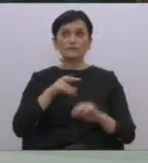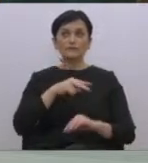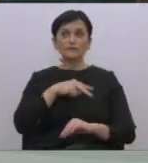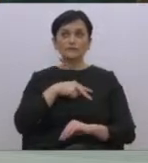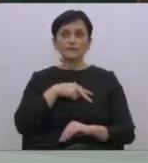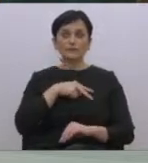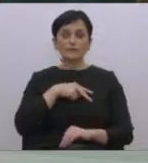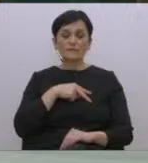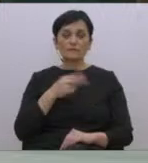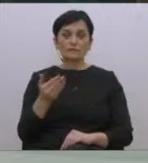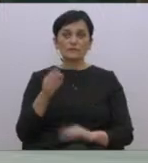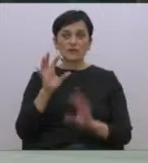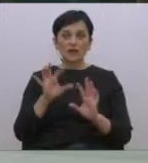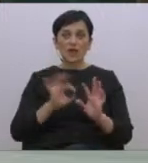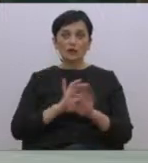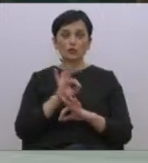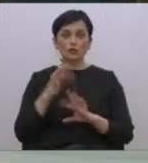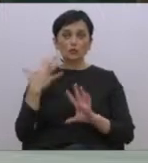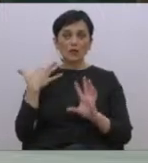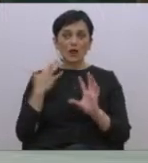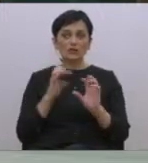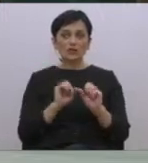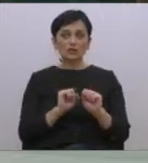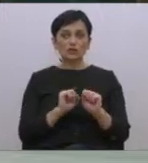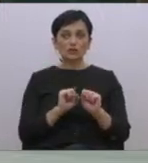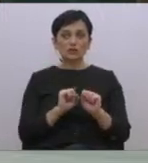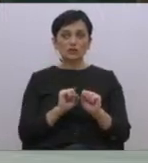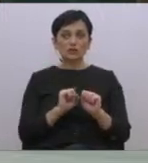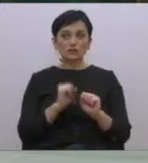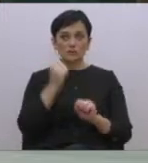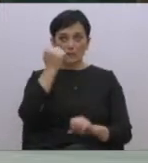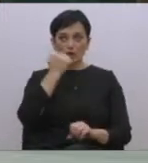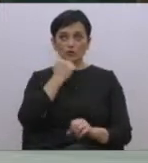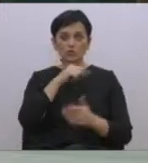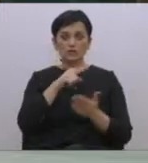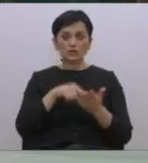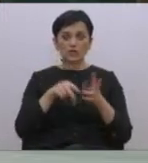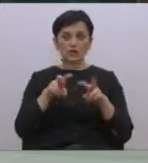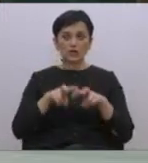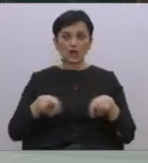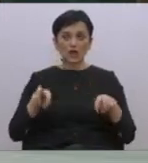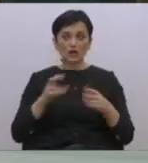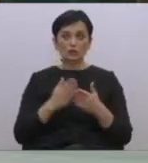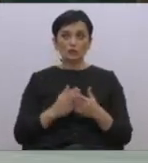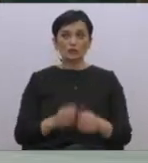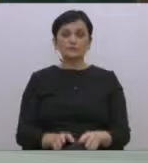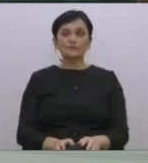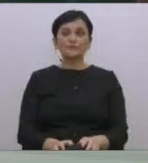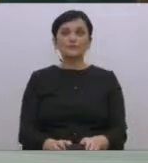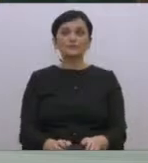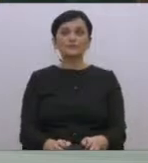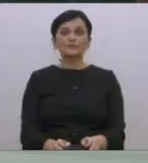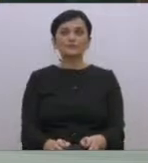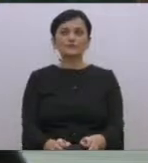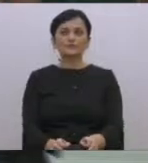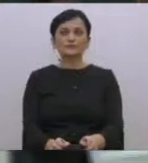პარლამენტს კანონპროექტის მხარდაჭერისთვის მადლობთ საკითხი განხილვით